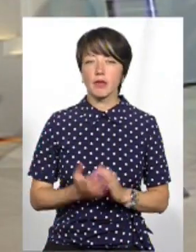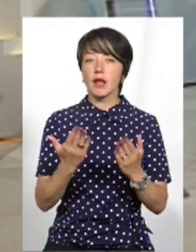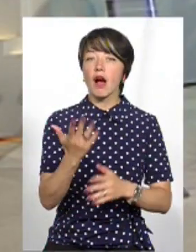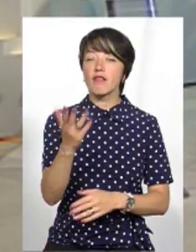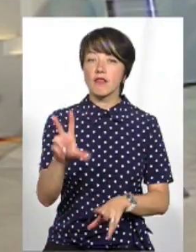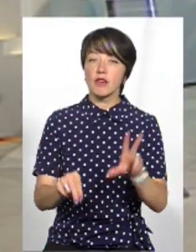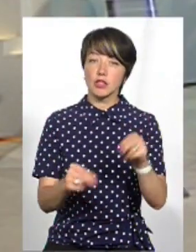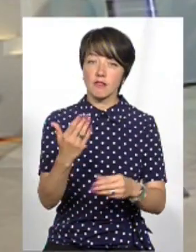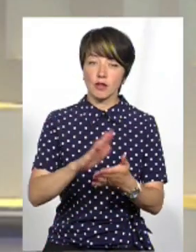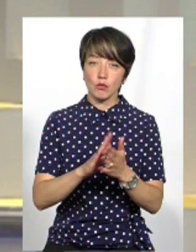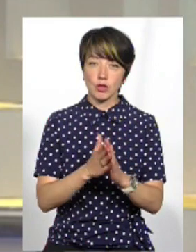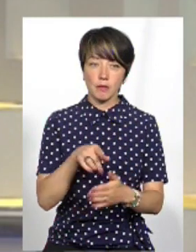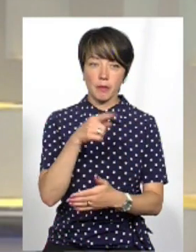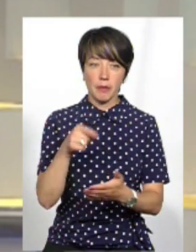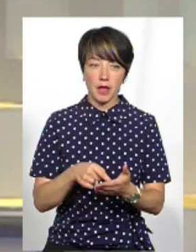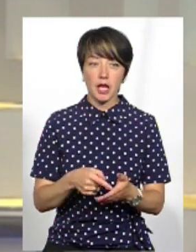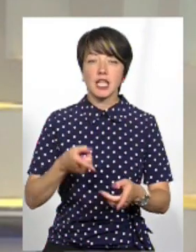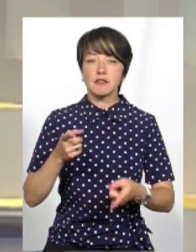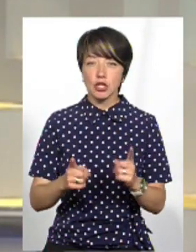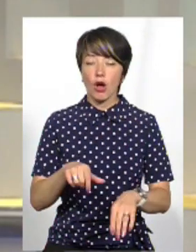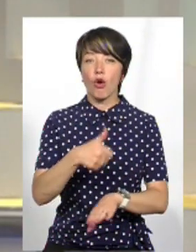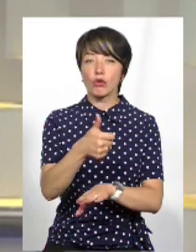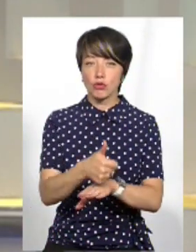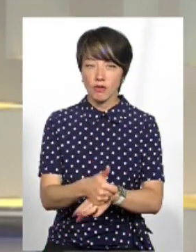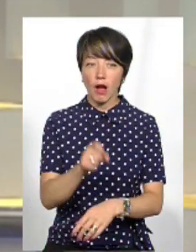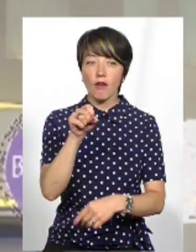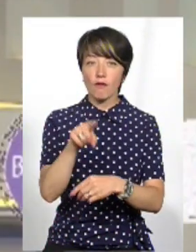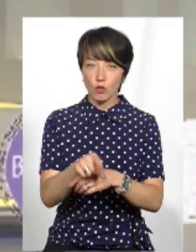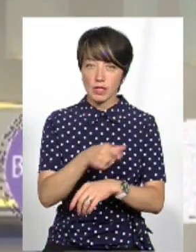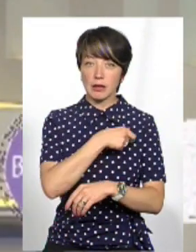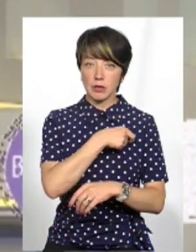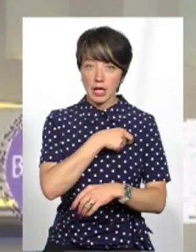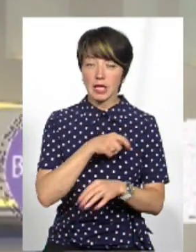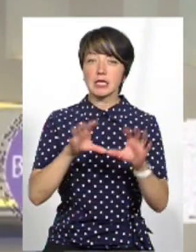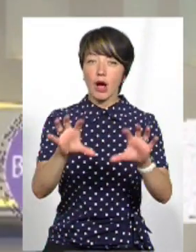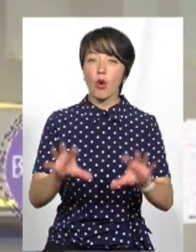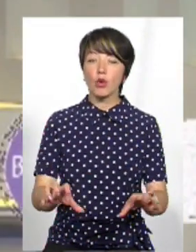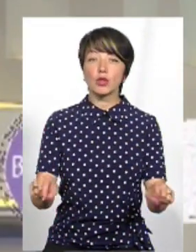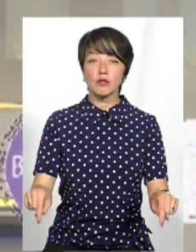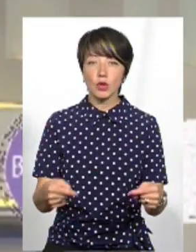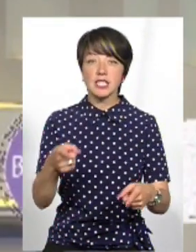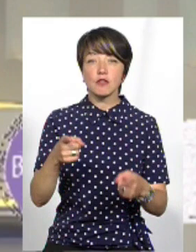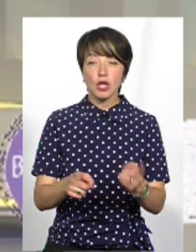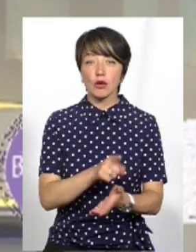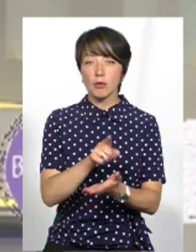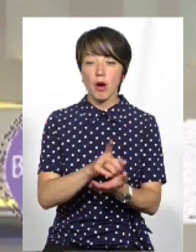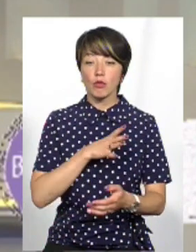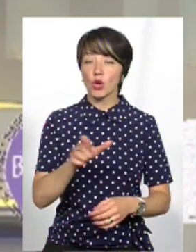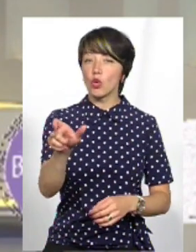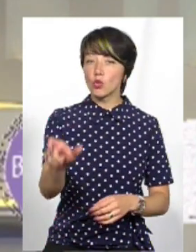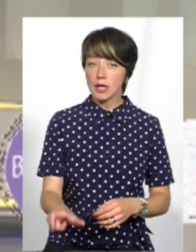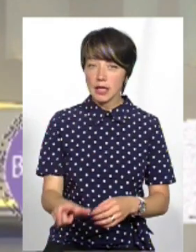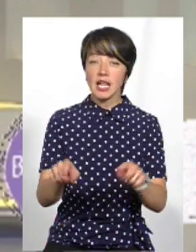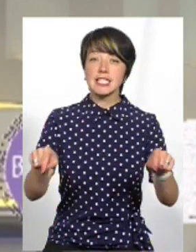як ви вважаєте, ваша позиція? Звичайно, буду відвертим. Звичайно, основна функція парламентаря – це функція законотворча. Звичайно, це має бути така людина,